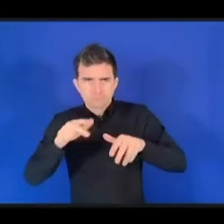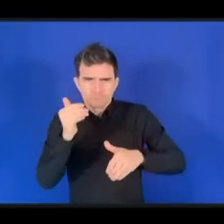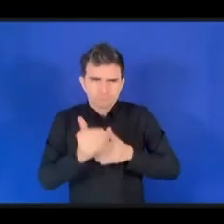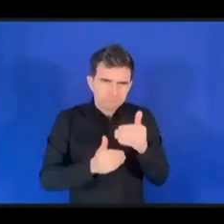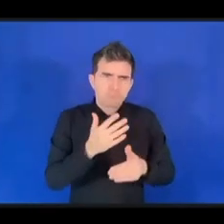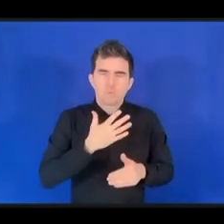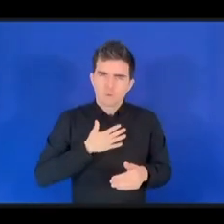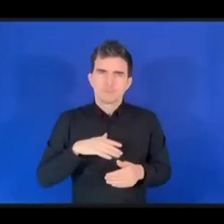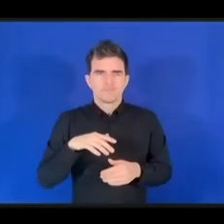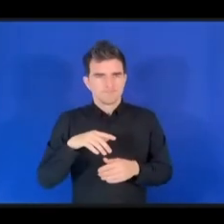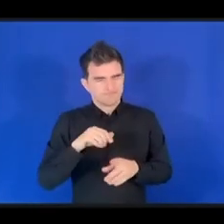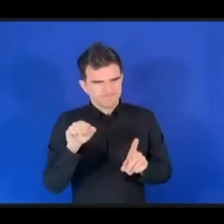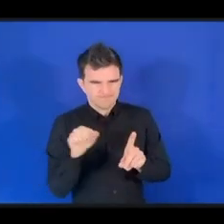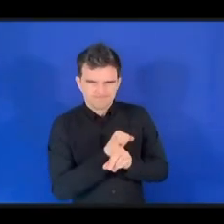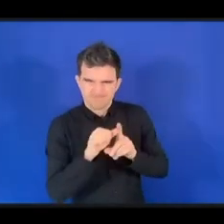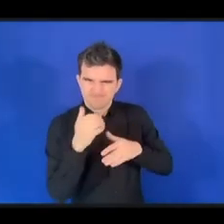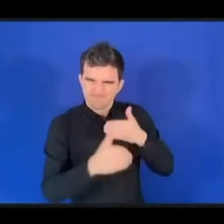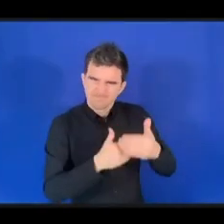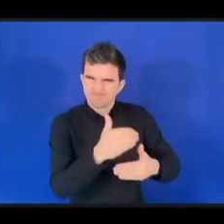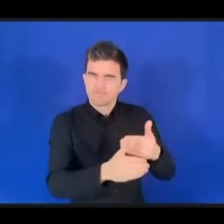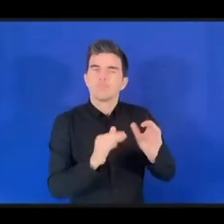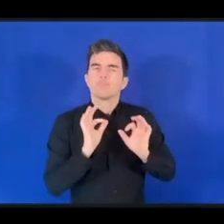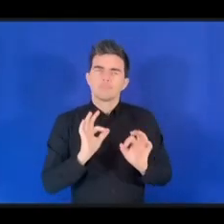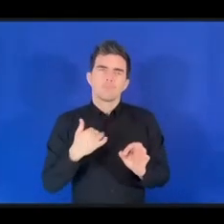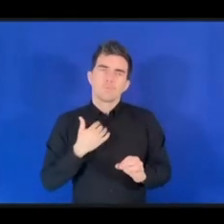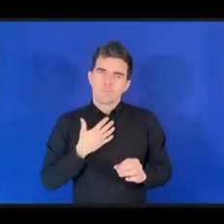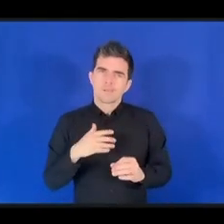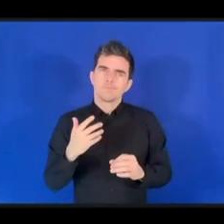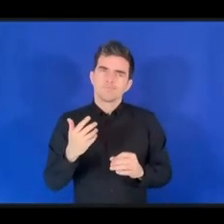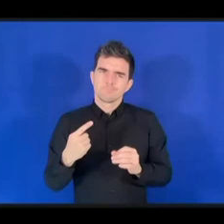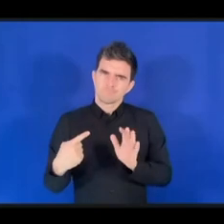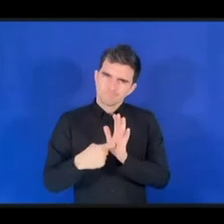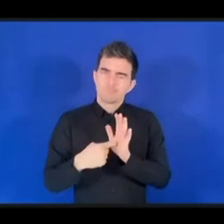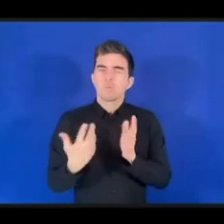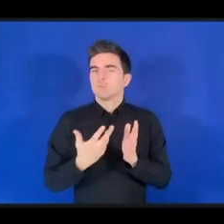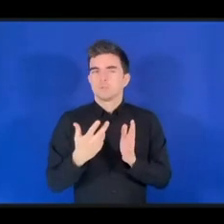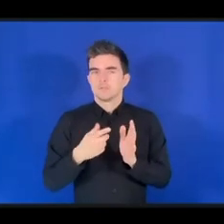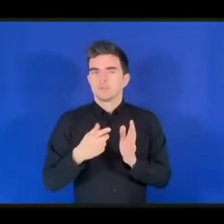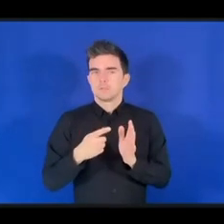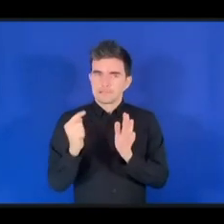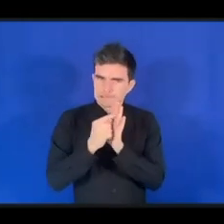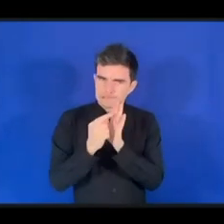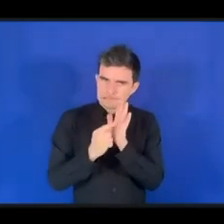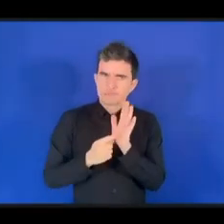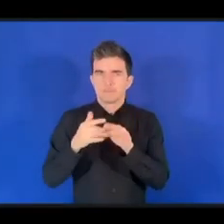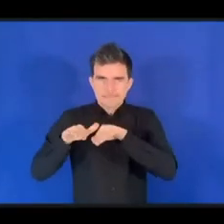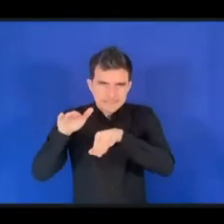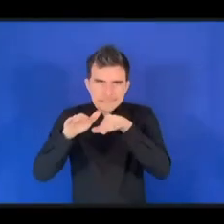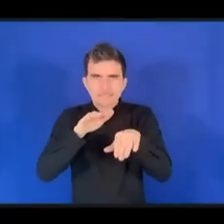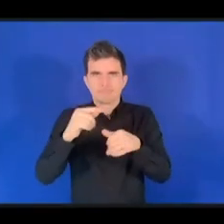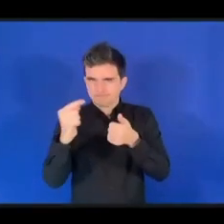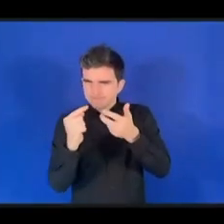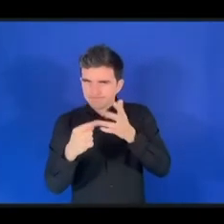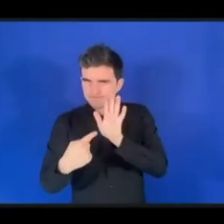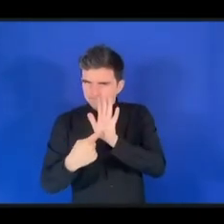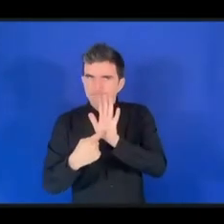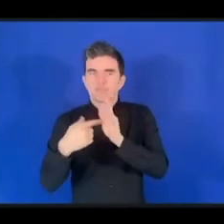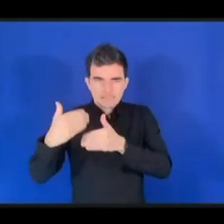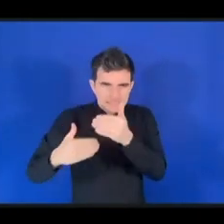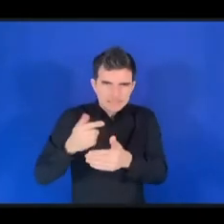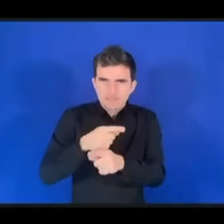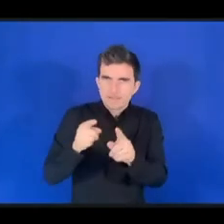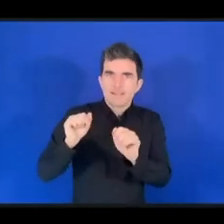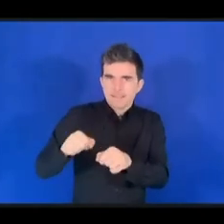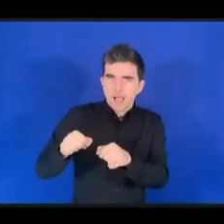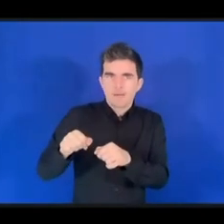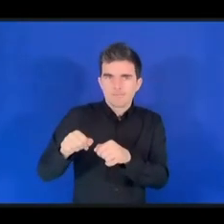مبادرات تتطلب الماركه الناشطه من المجتمع المدني وتحتاج الى المزيد من من